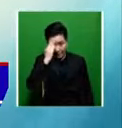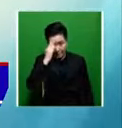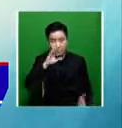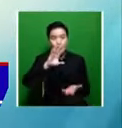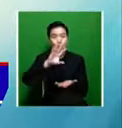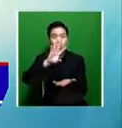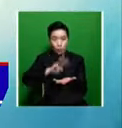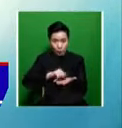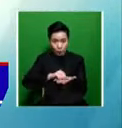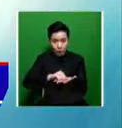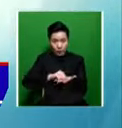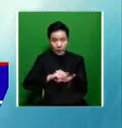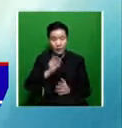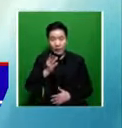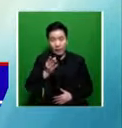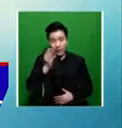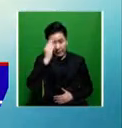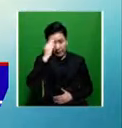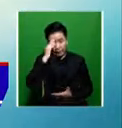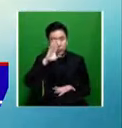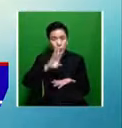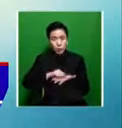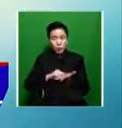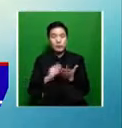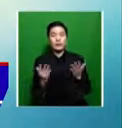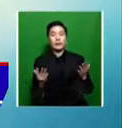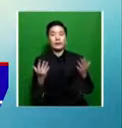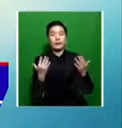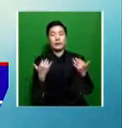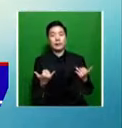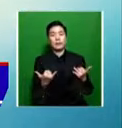ะครับมีคำ